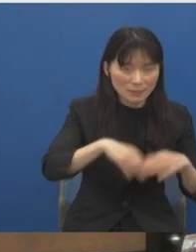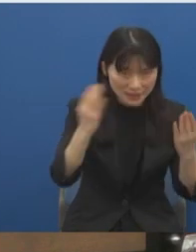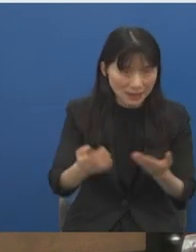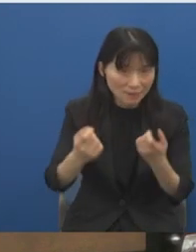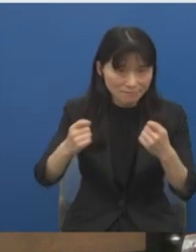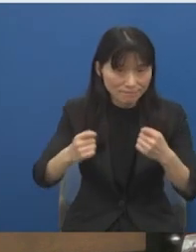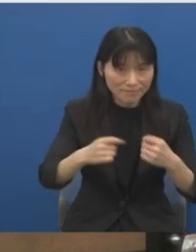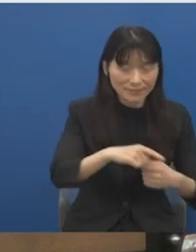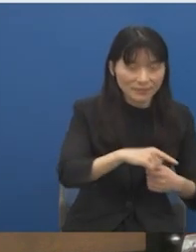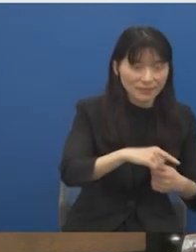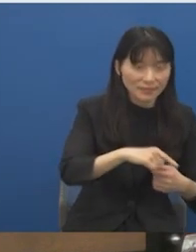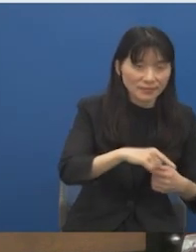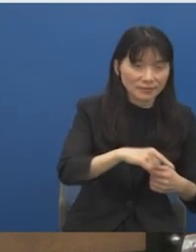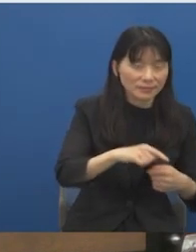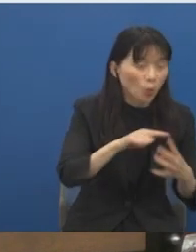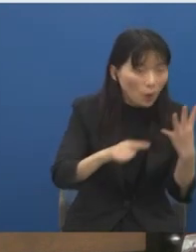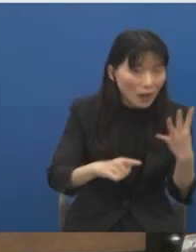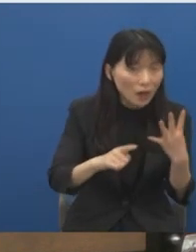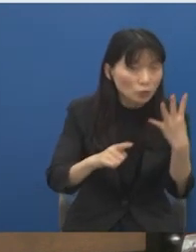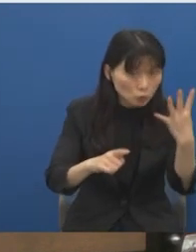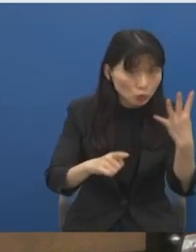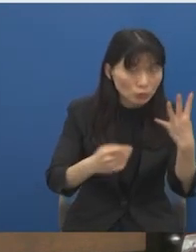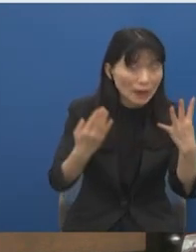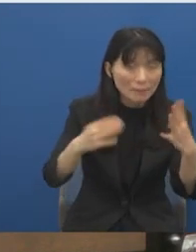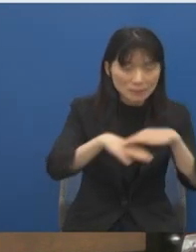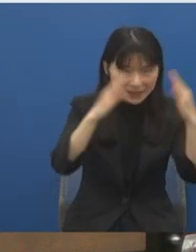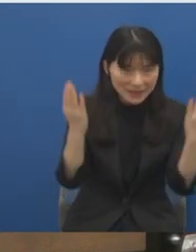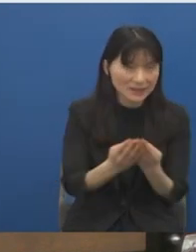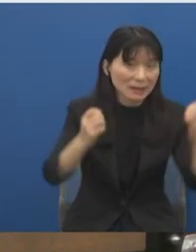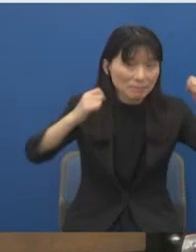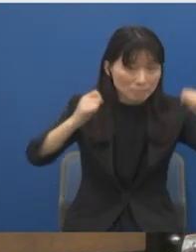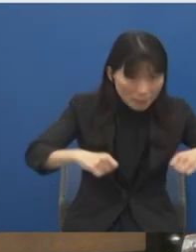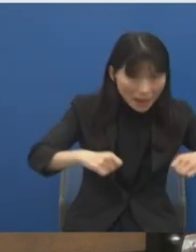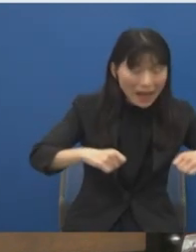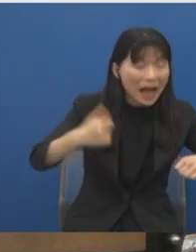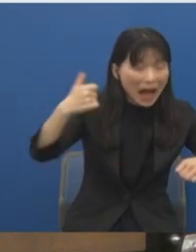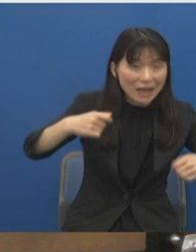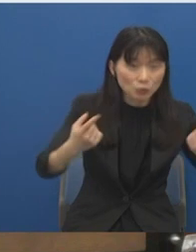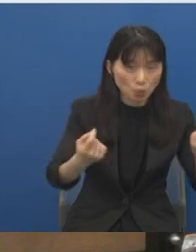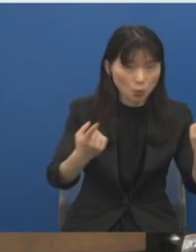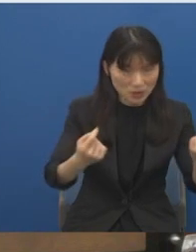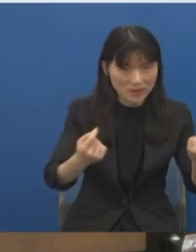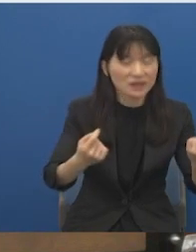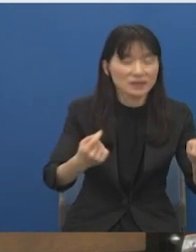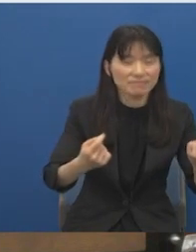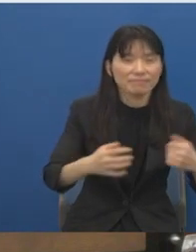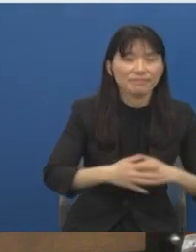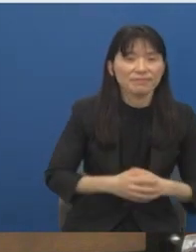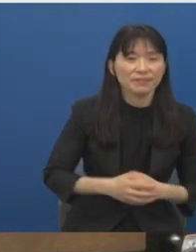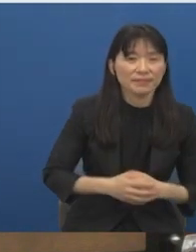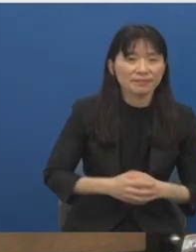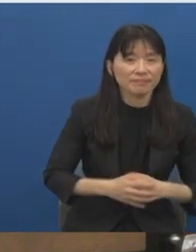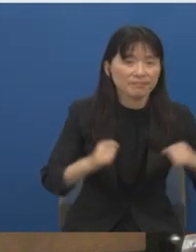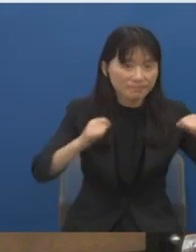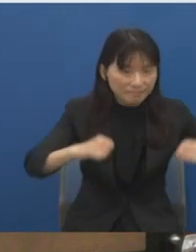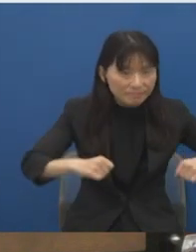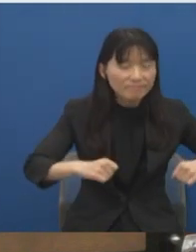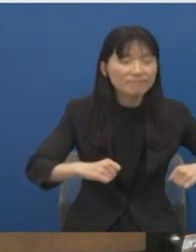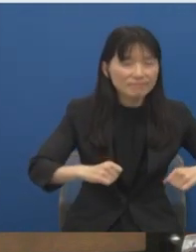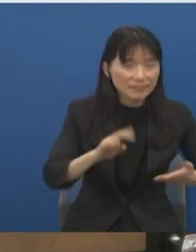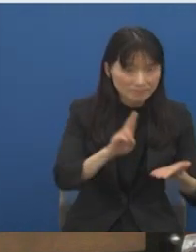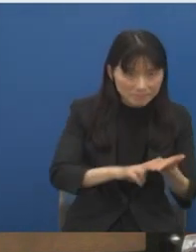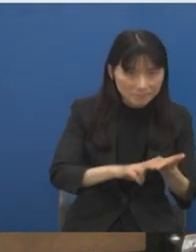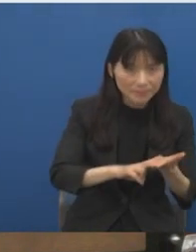残余の議案4件については全会一致をもって、いずれも原案のとおり、可決すべきものと決定した次第であ